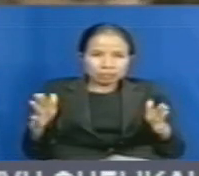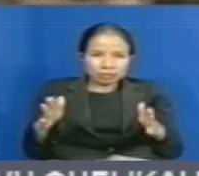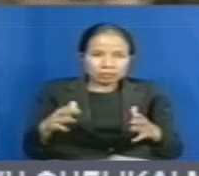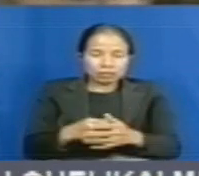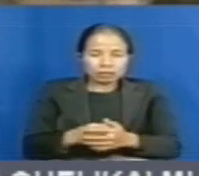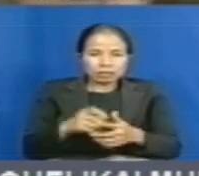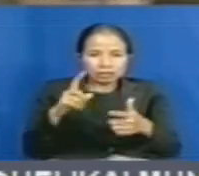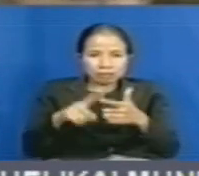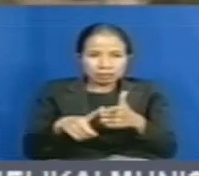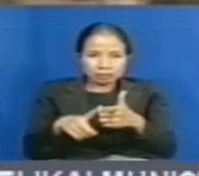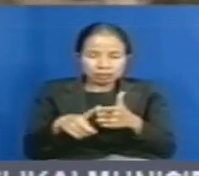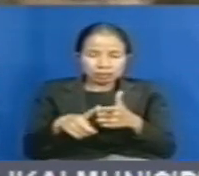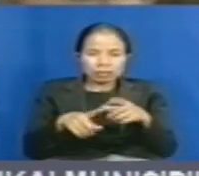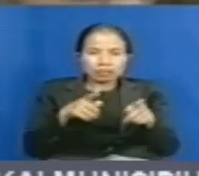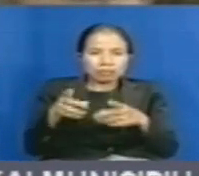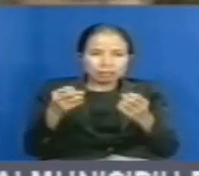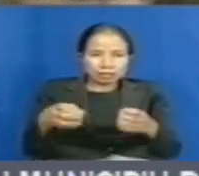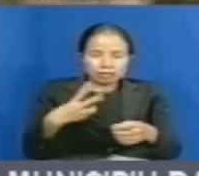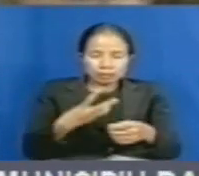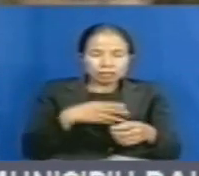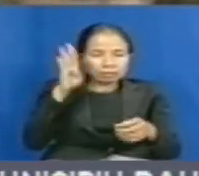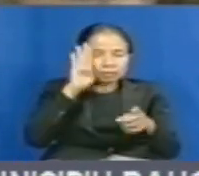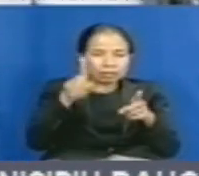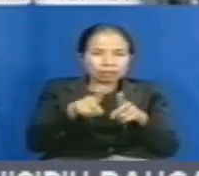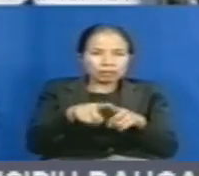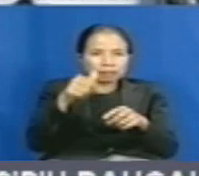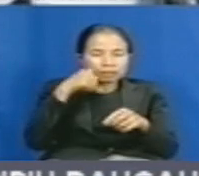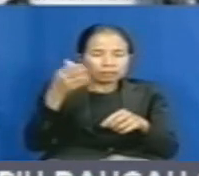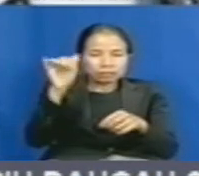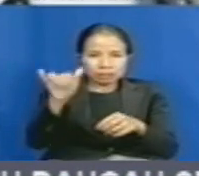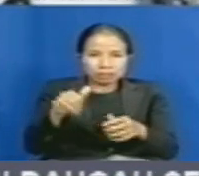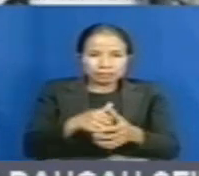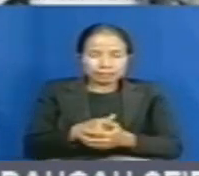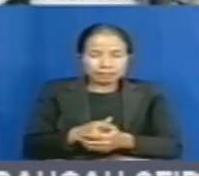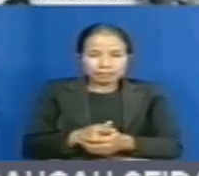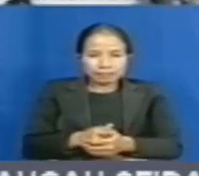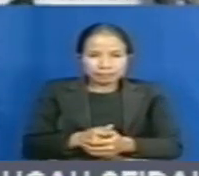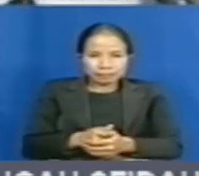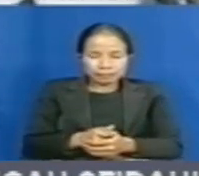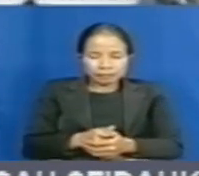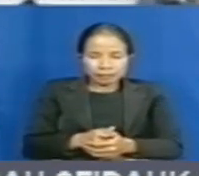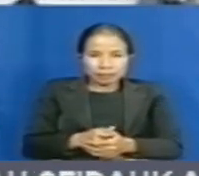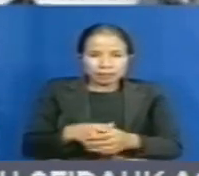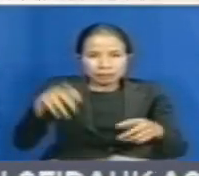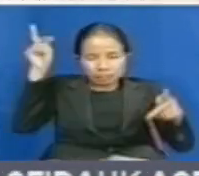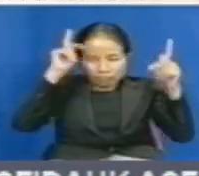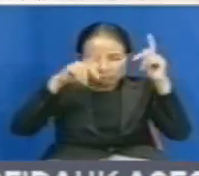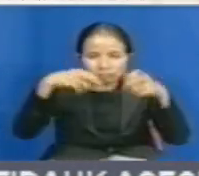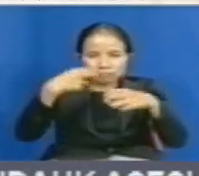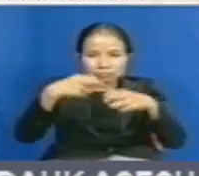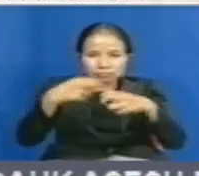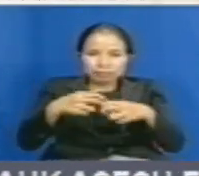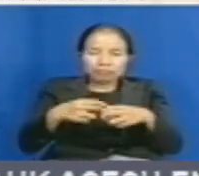terus, loi mate bara baita nia mawaling no binfeton sira. Ia situasaun difisil ida nei,